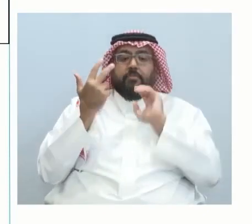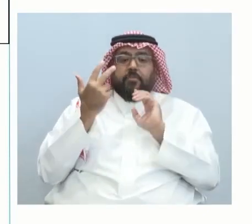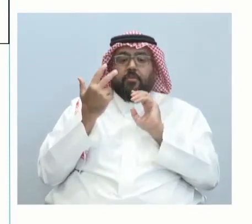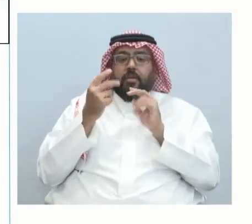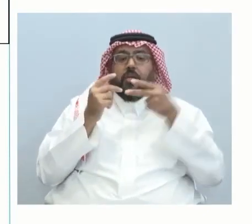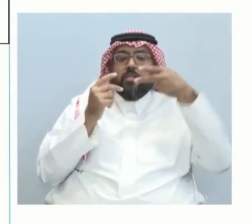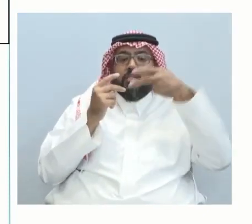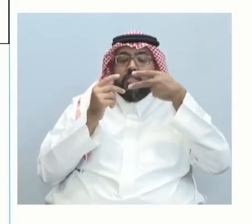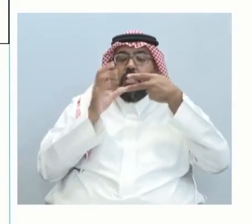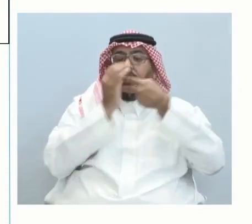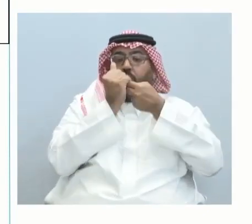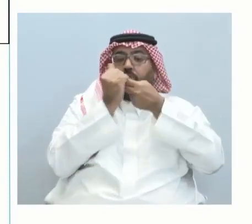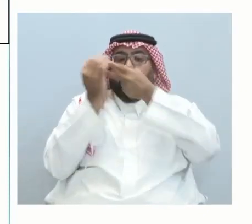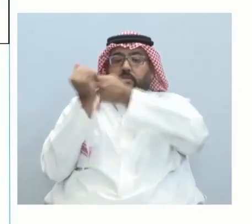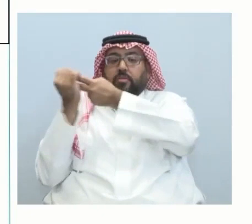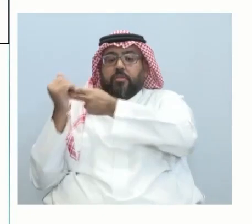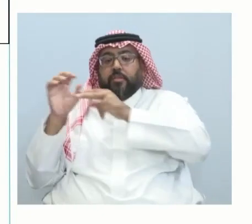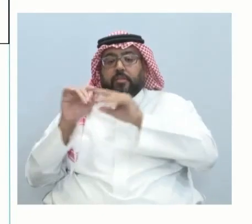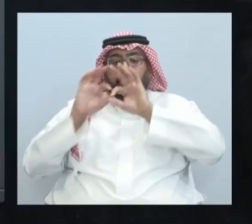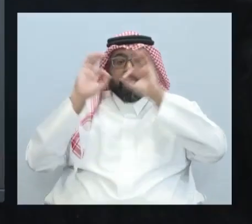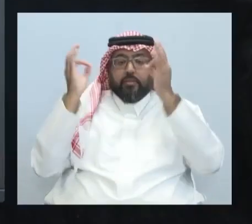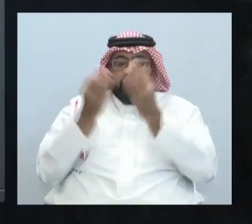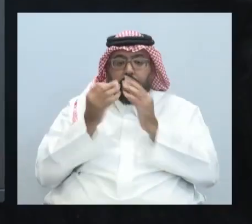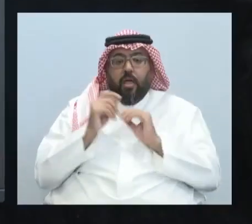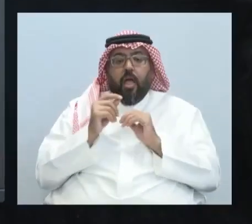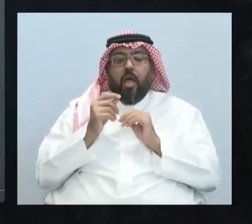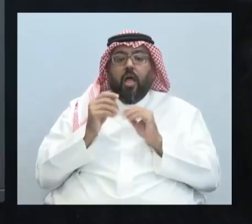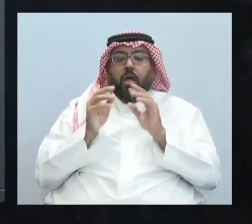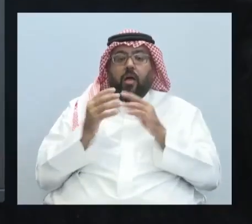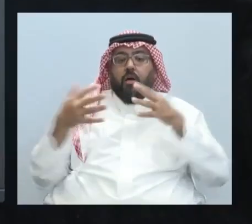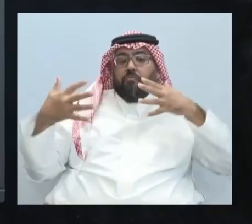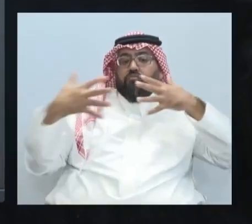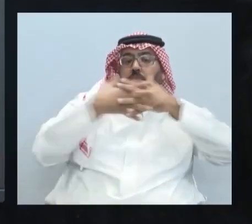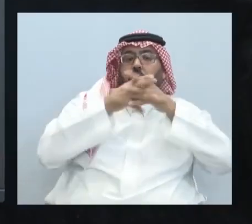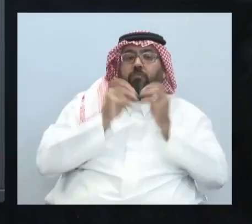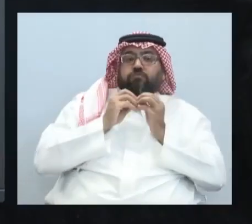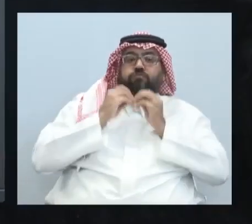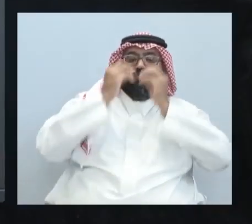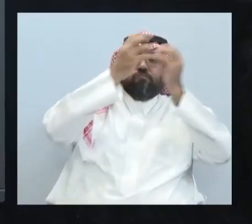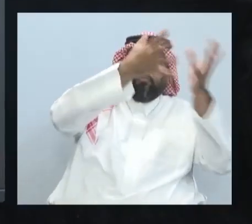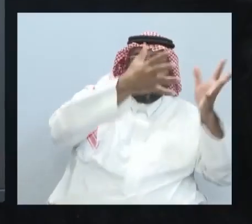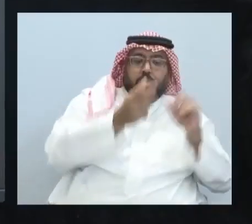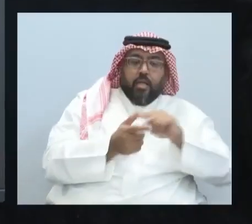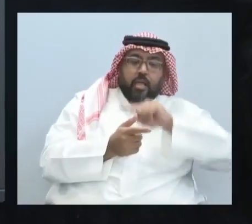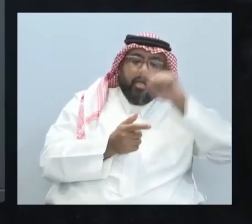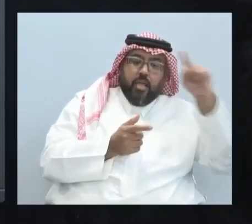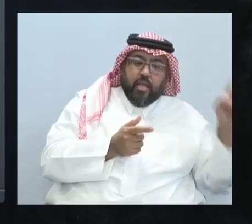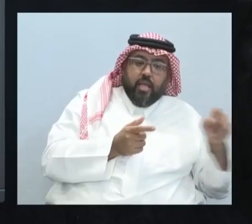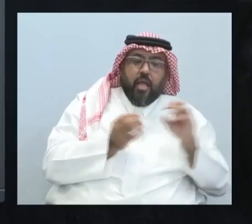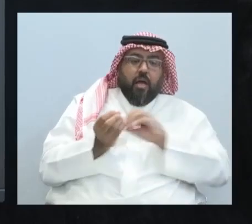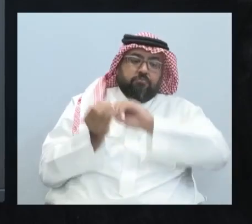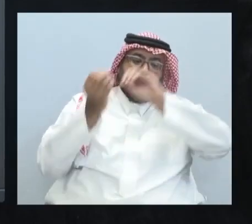حر هذا الزوج الحر بما انه يملكه سوف يشارك فيه سوف يعطي مين سوف يعطي